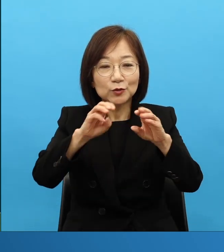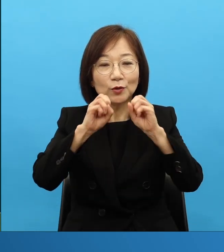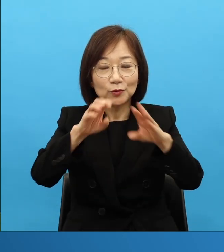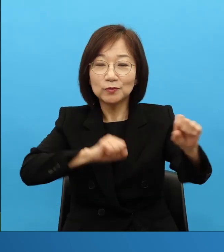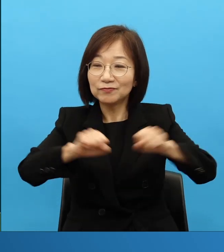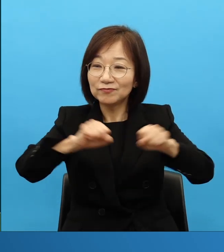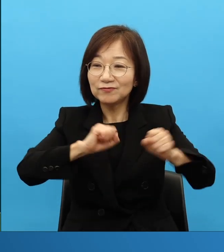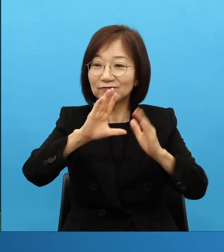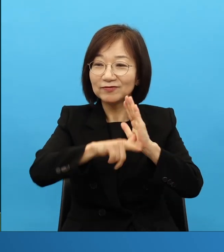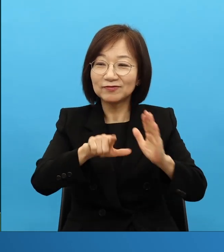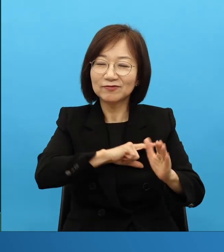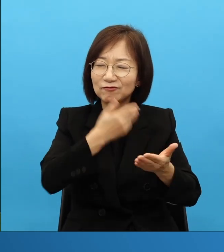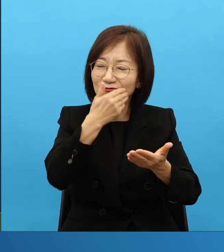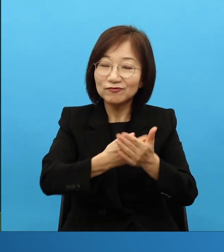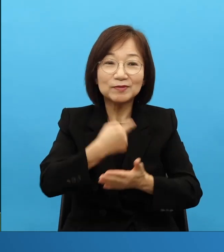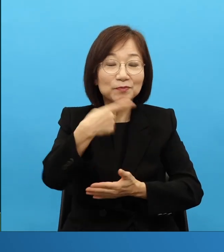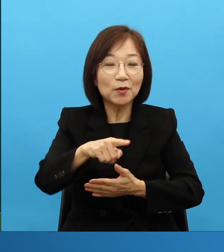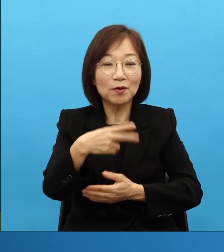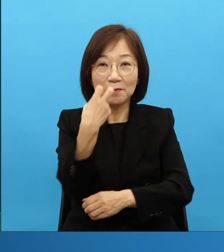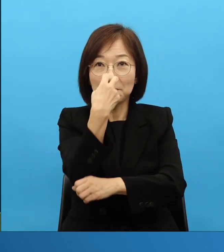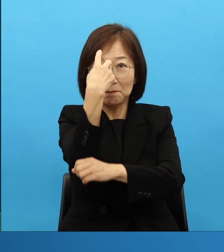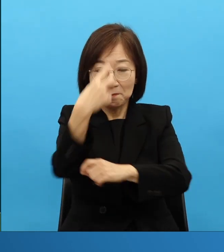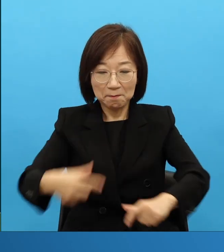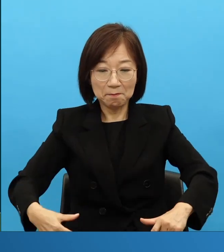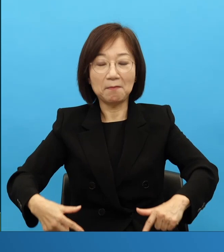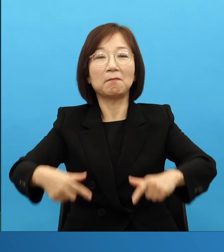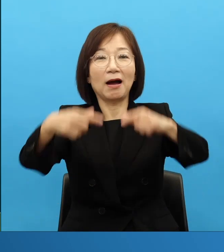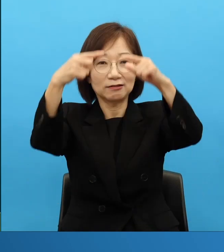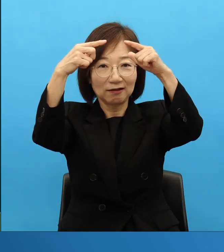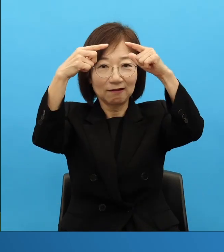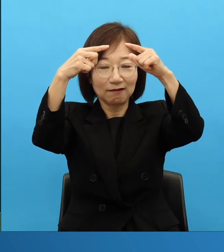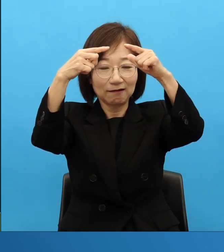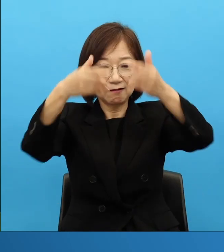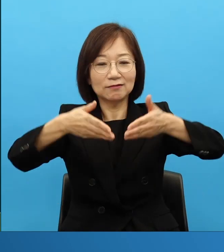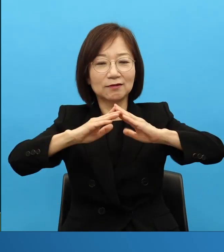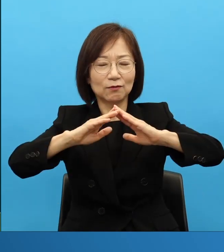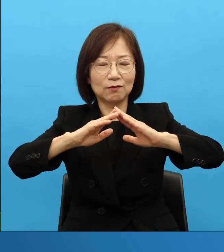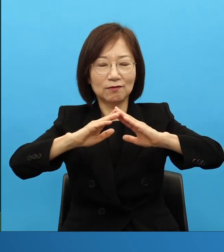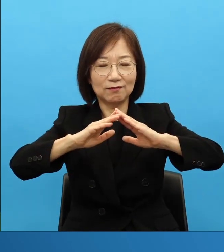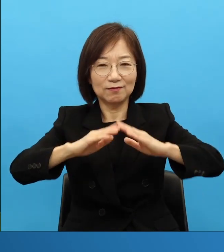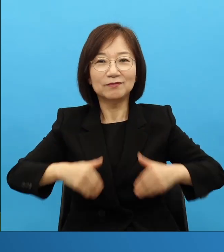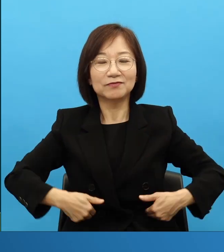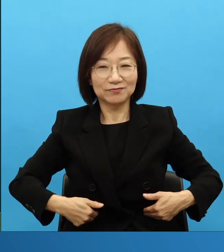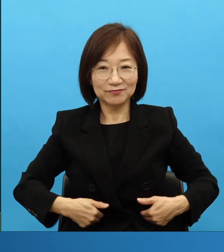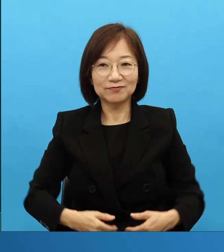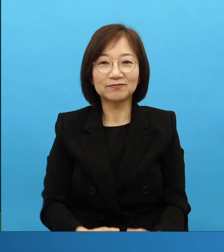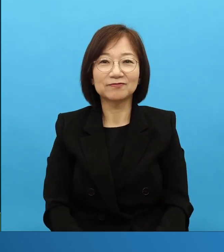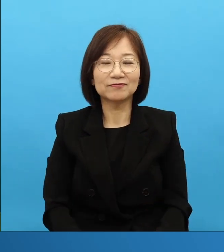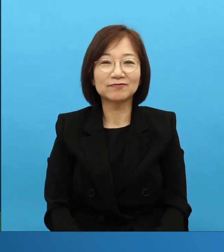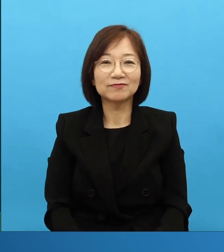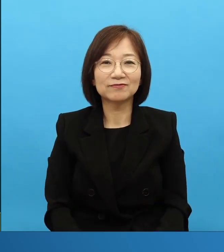many churches, so many pastors, you need 왜냐 to 그래 know what the 파수꾼이 되지. true answers are. You need to raise this partisan. That's a watchman.